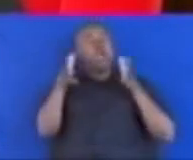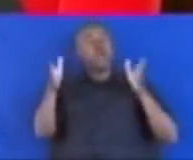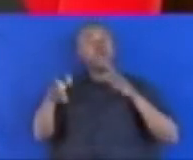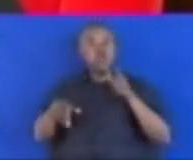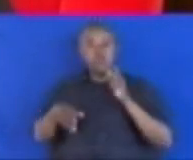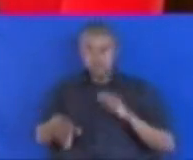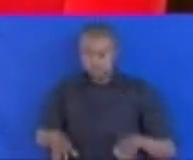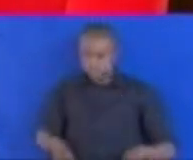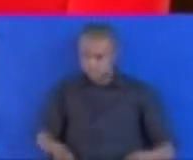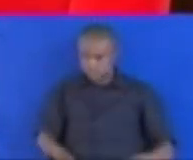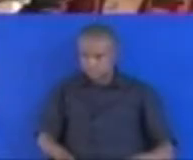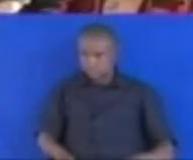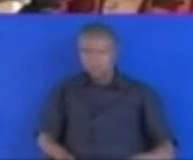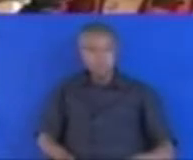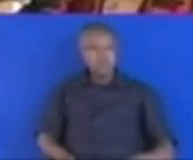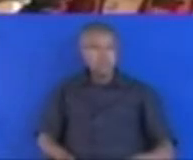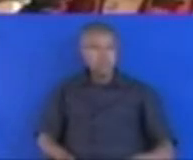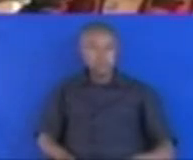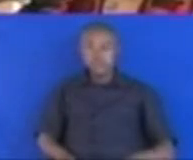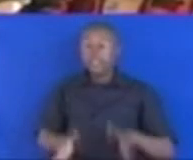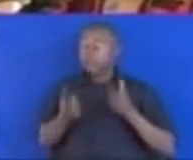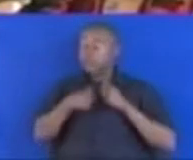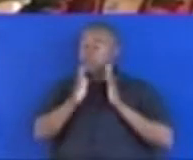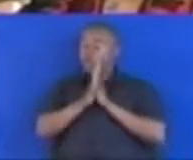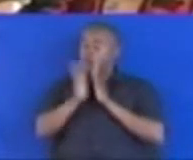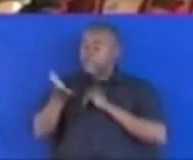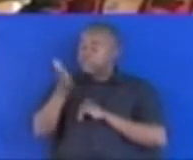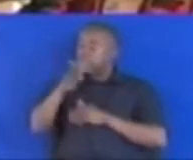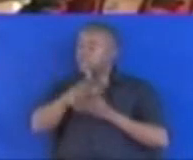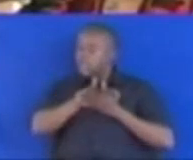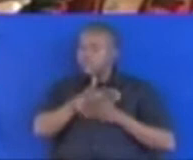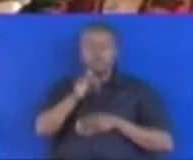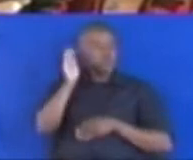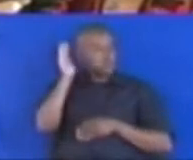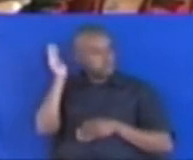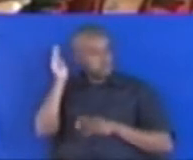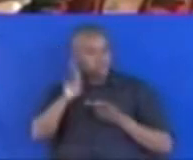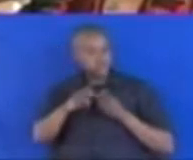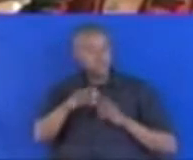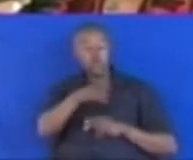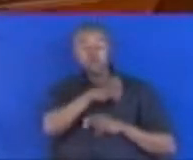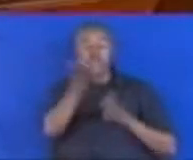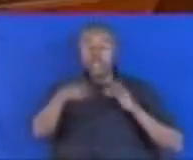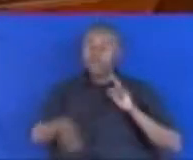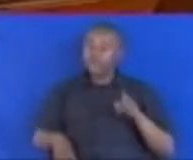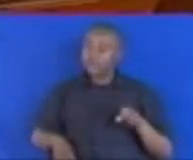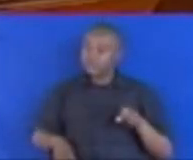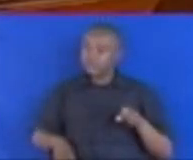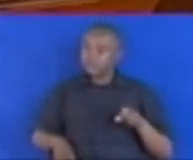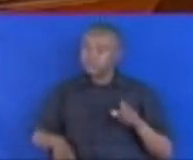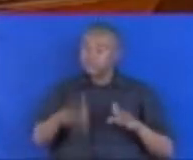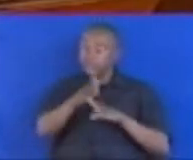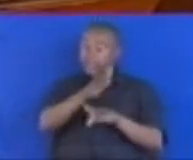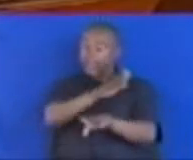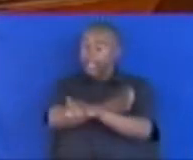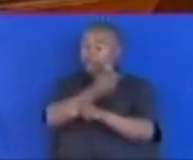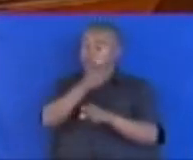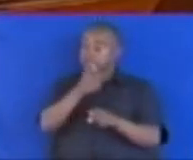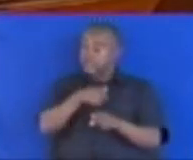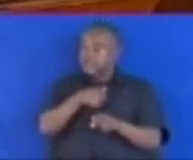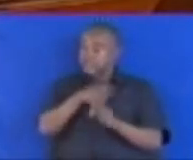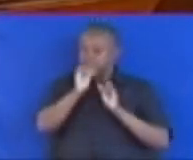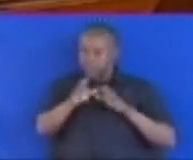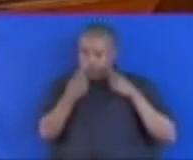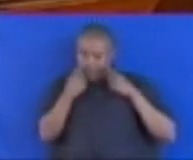ya prevention. Kwa hiyo ninaiomba serikali yangu sikivu pamoja na Wizara ya Afya, before we venture into what kind